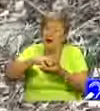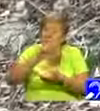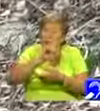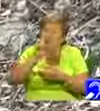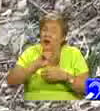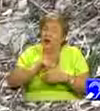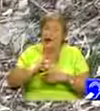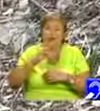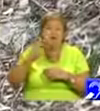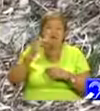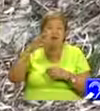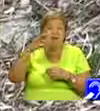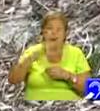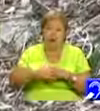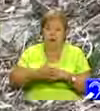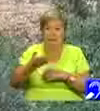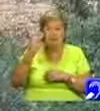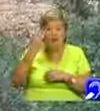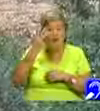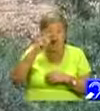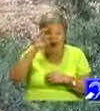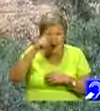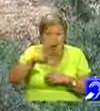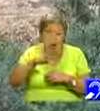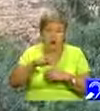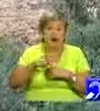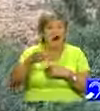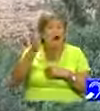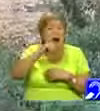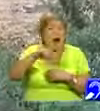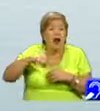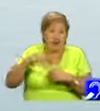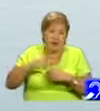pericol. În urmă cu nici 3 luni, tot în Jiu și-a găsit sfârșitul și un